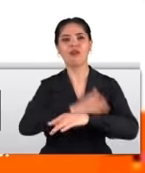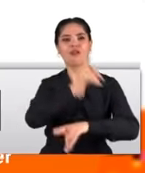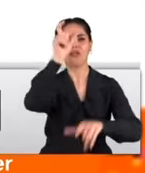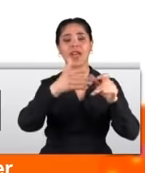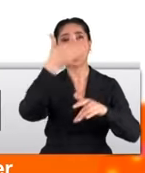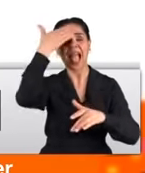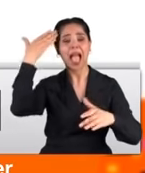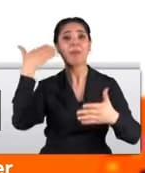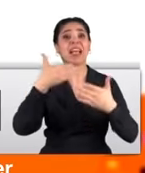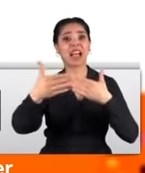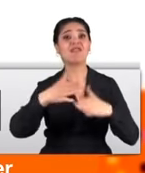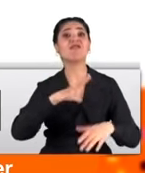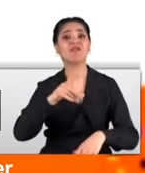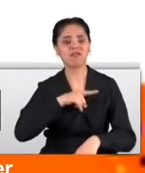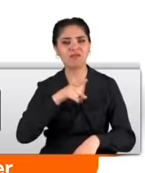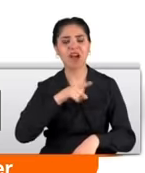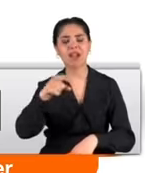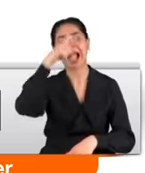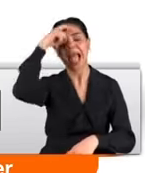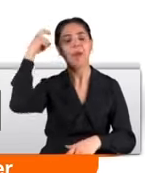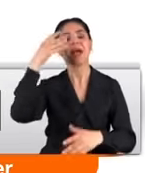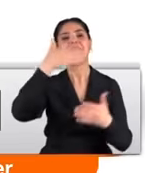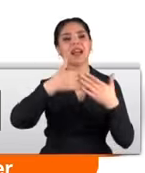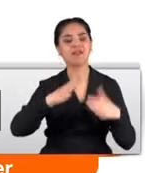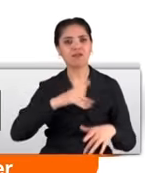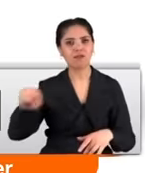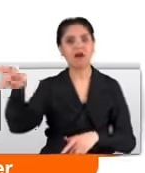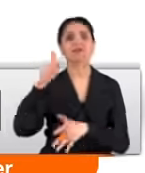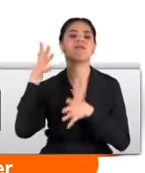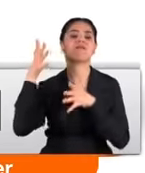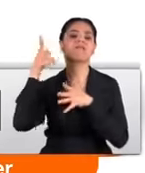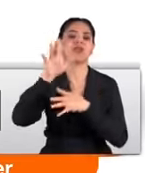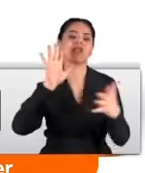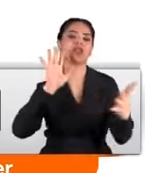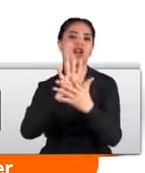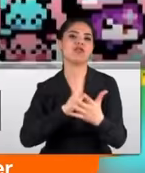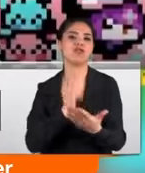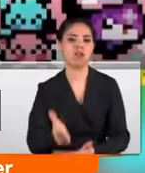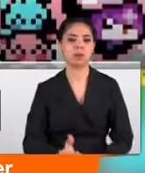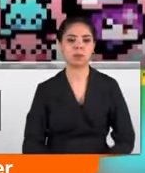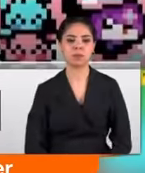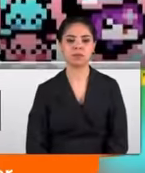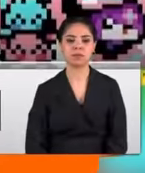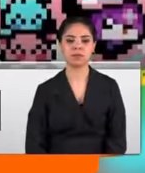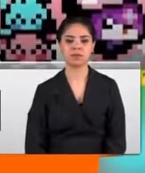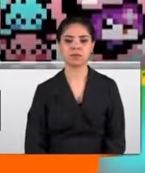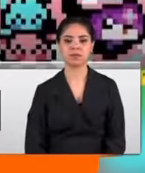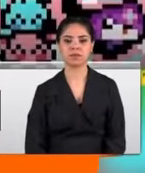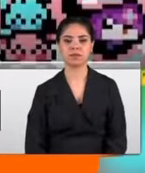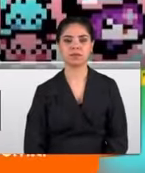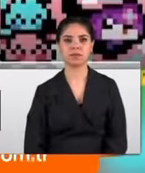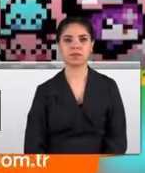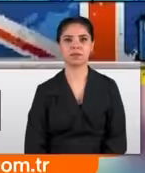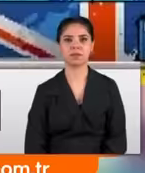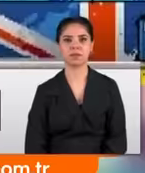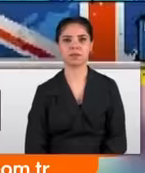müdahale edenlere de mesaj vermeyi ihmal etmedi. Bu arada almışlar mesajı kendileri arkadaşlar, haberiniz olsun. Sesiniz korku